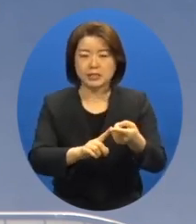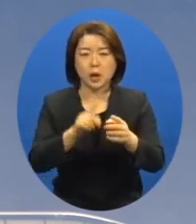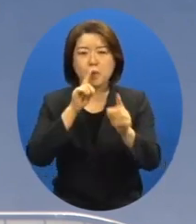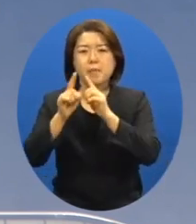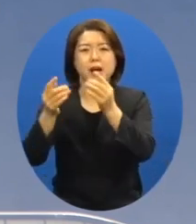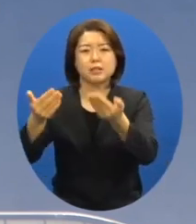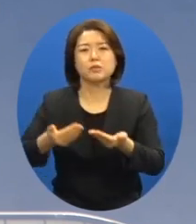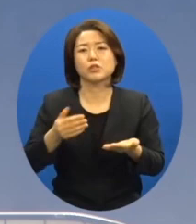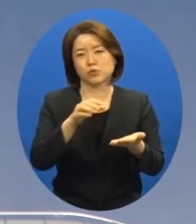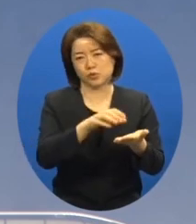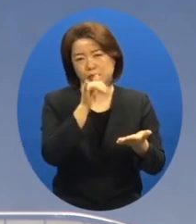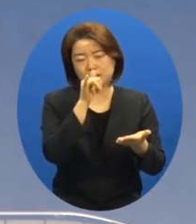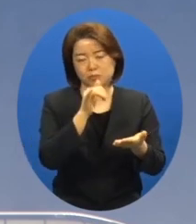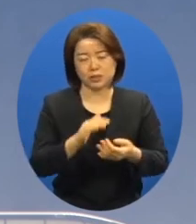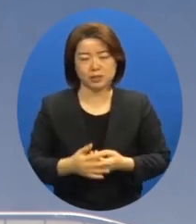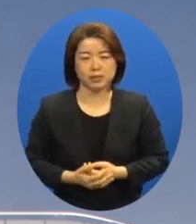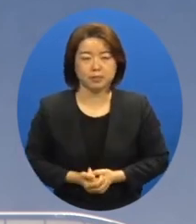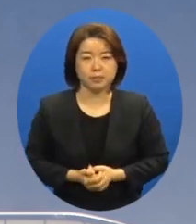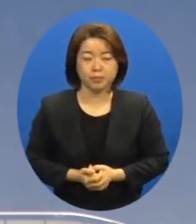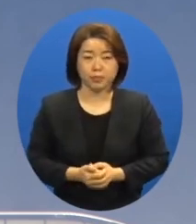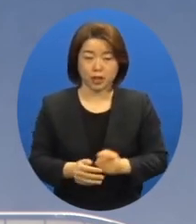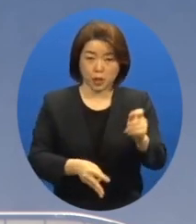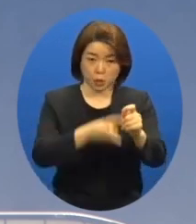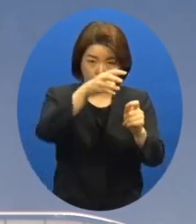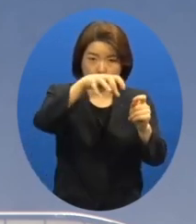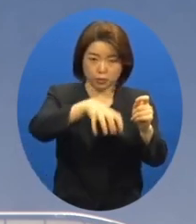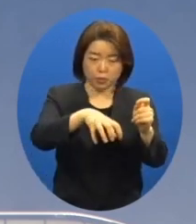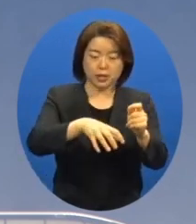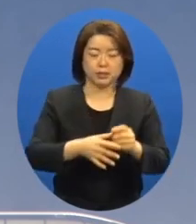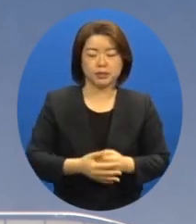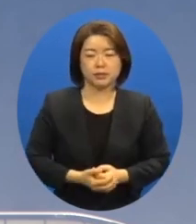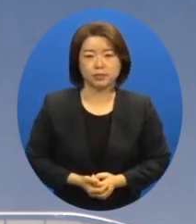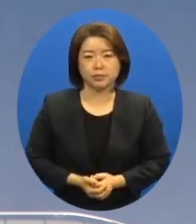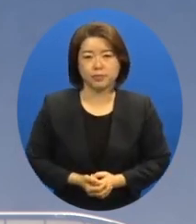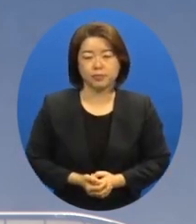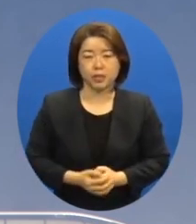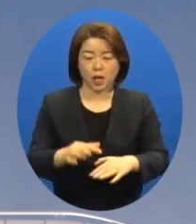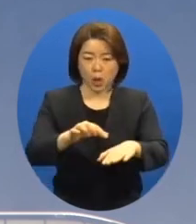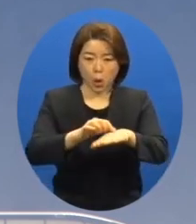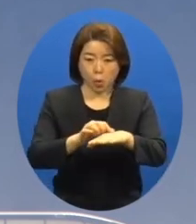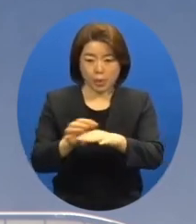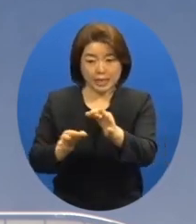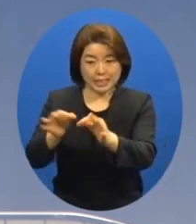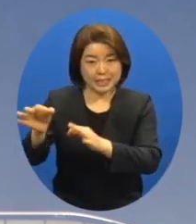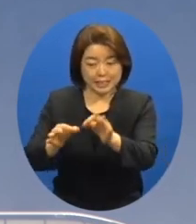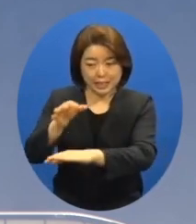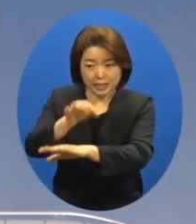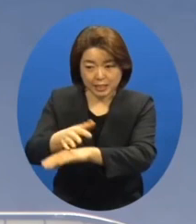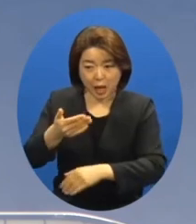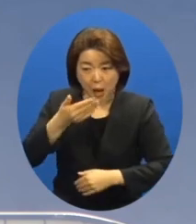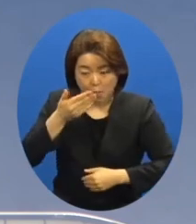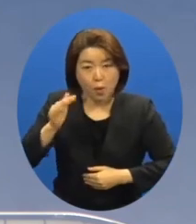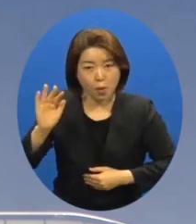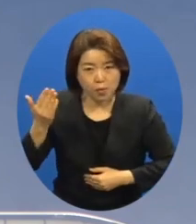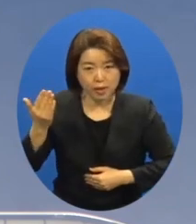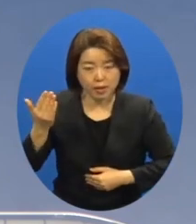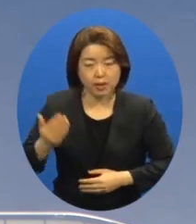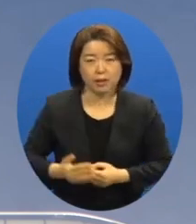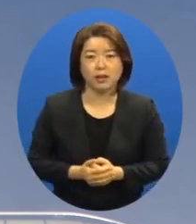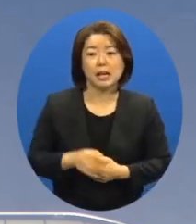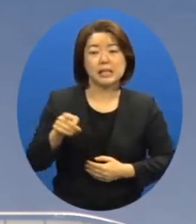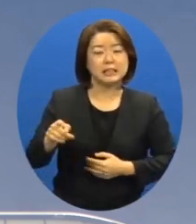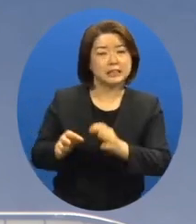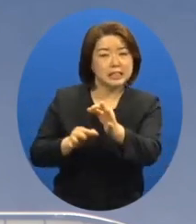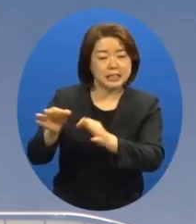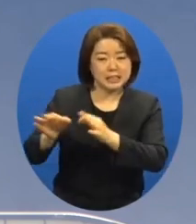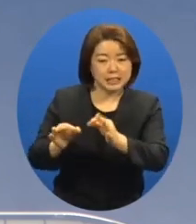장입니다. 고린도 시에는 고기를 시장에서 사 먹게 되는데 그